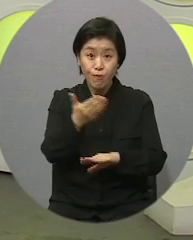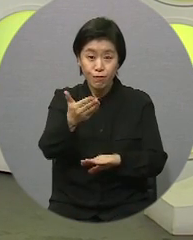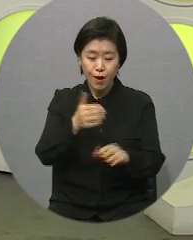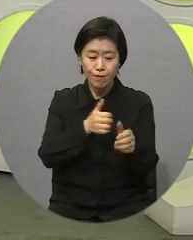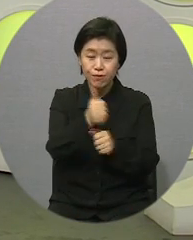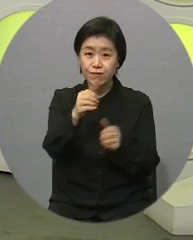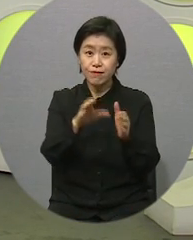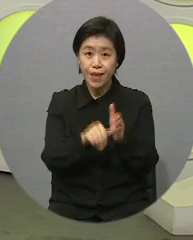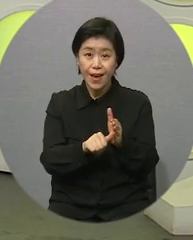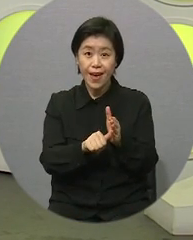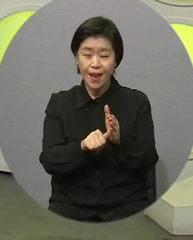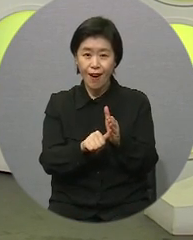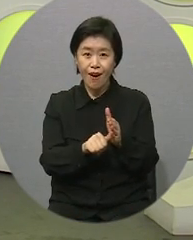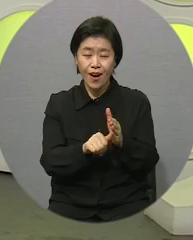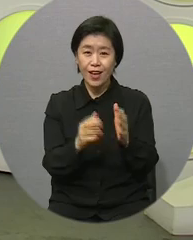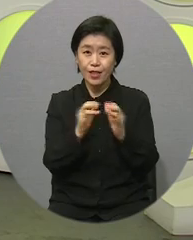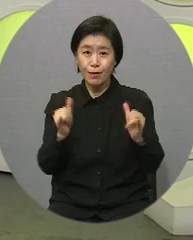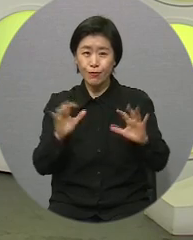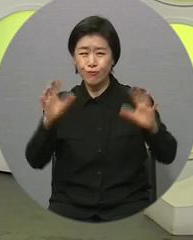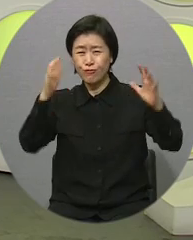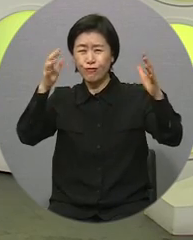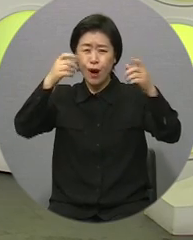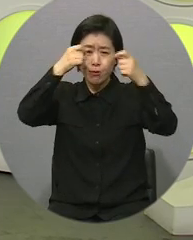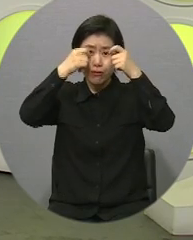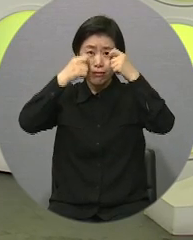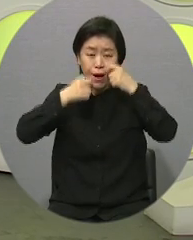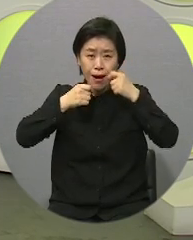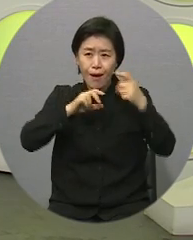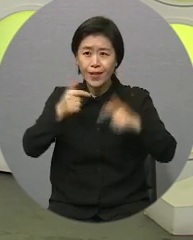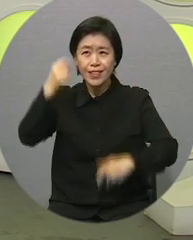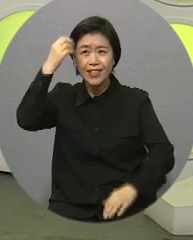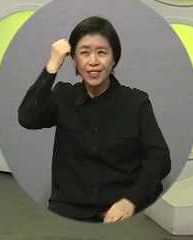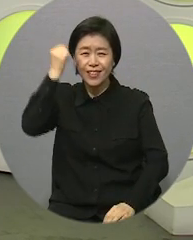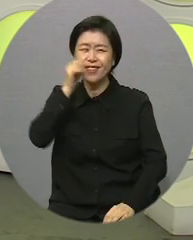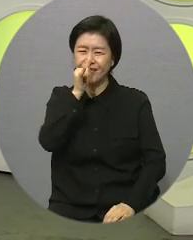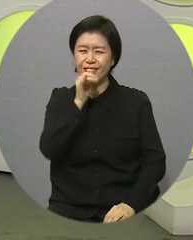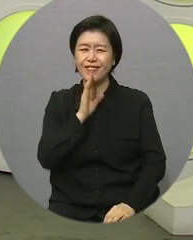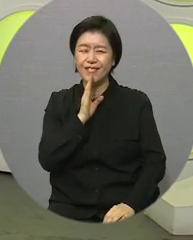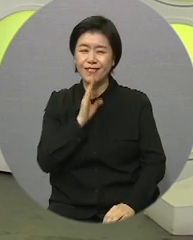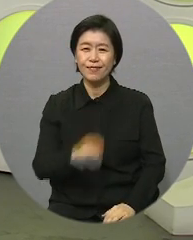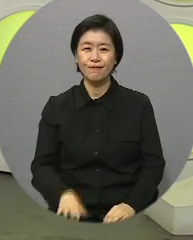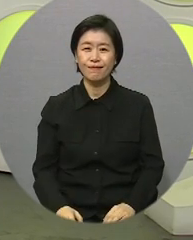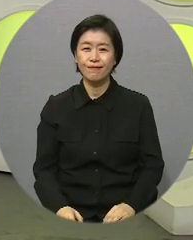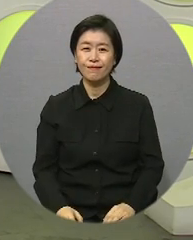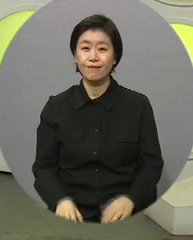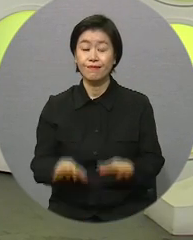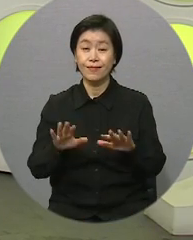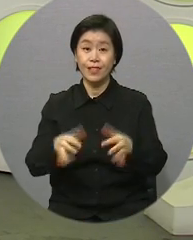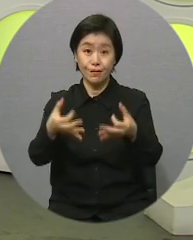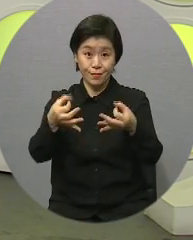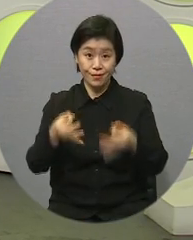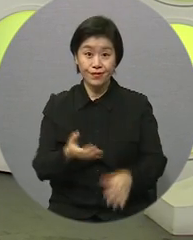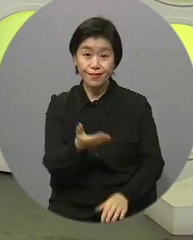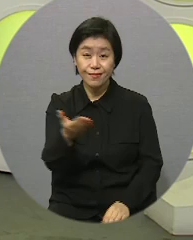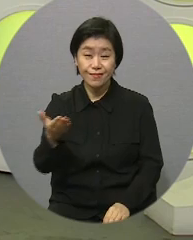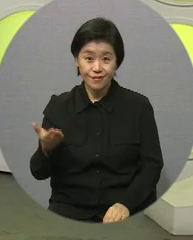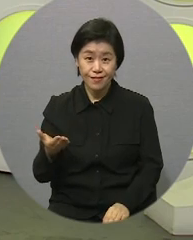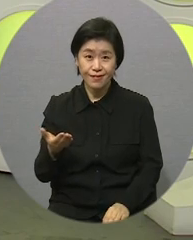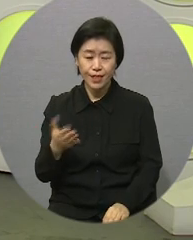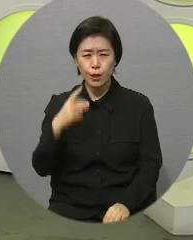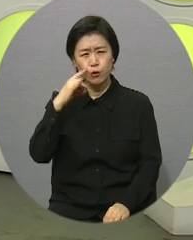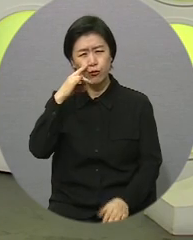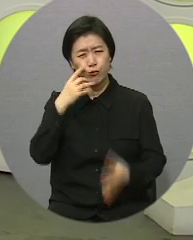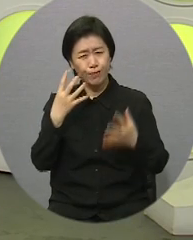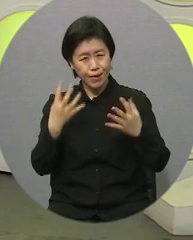같이 막 그랬던 기억이 납니다 어연 풋이 아유 시청자 여러분들께서도 좀 많이